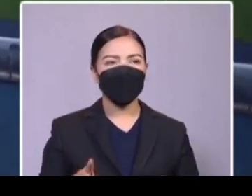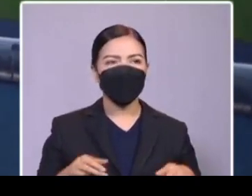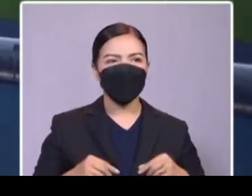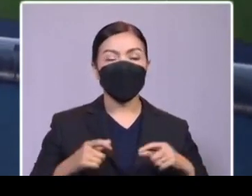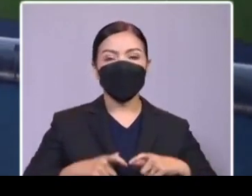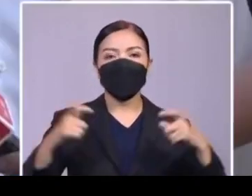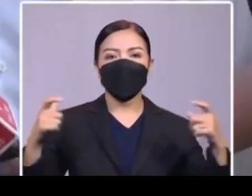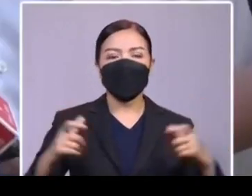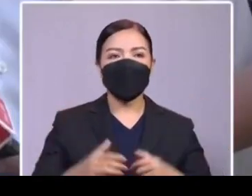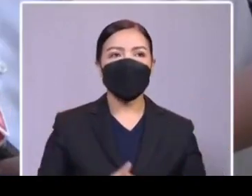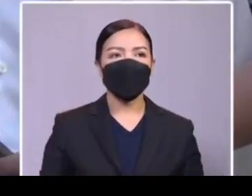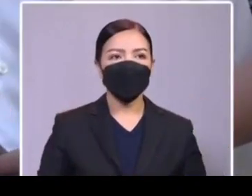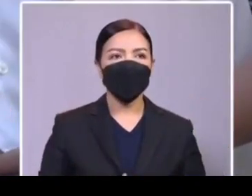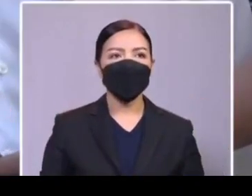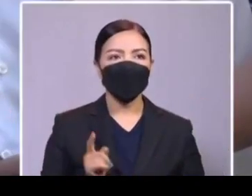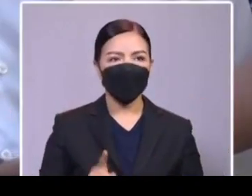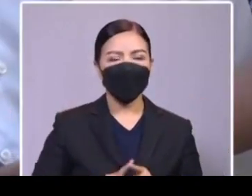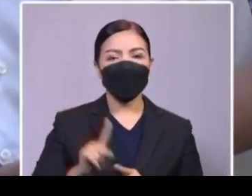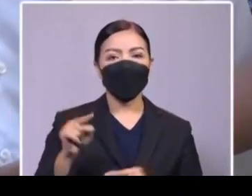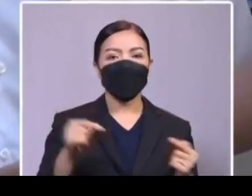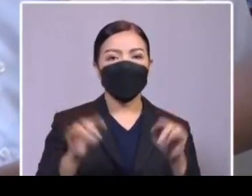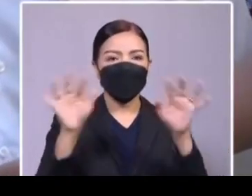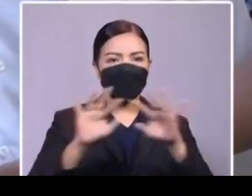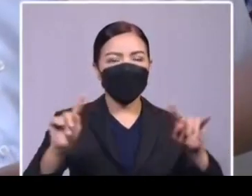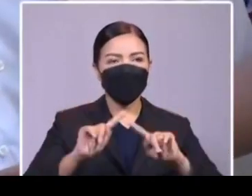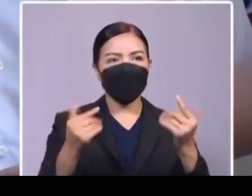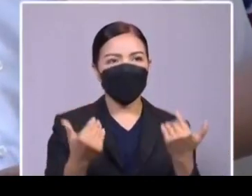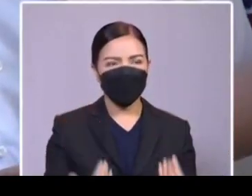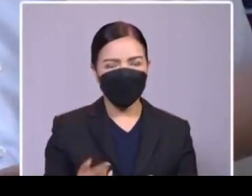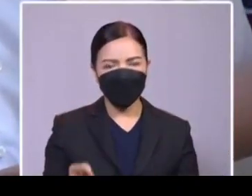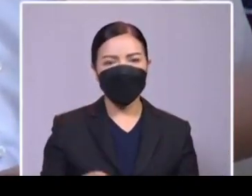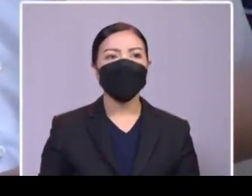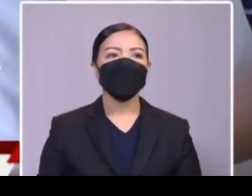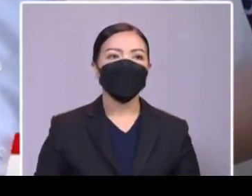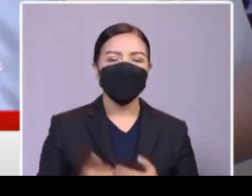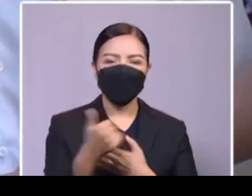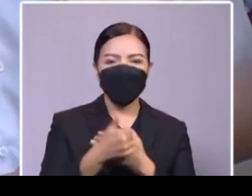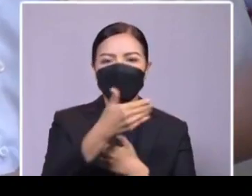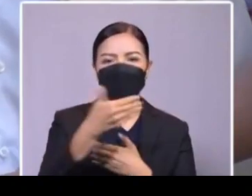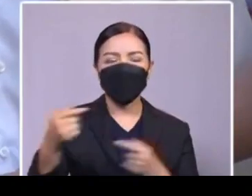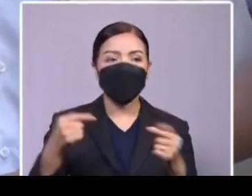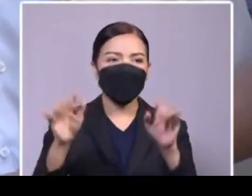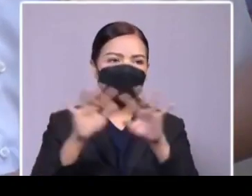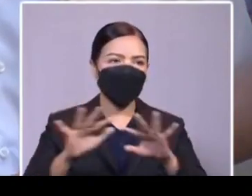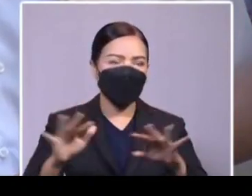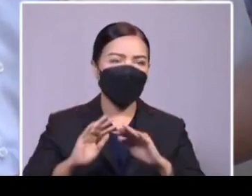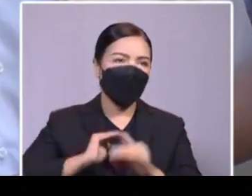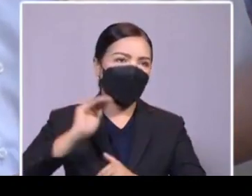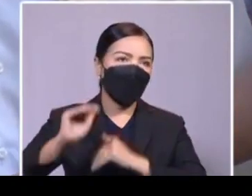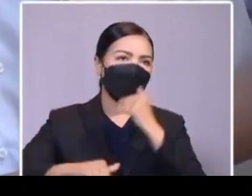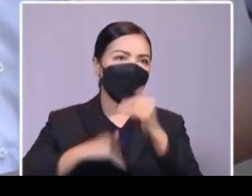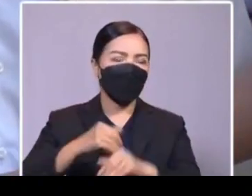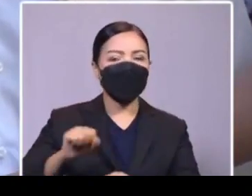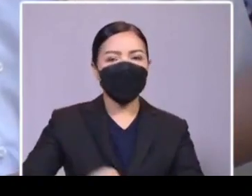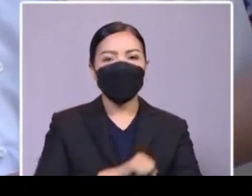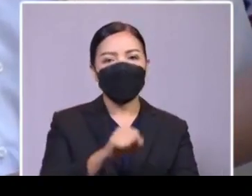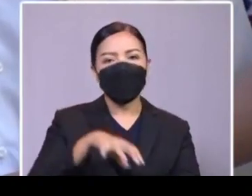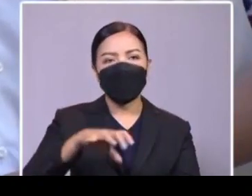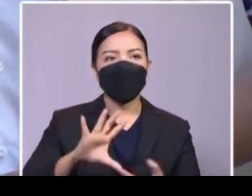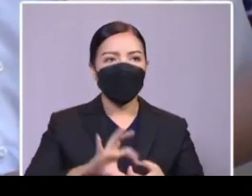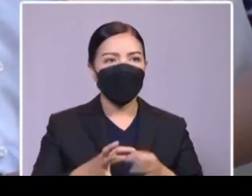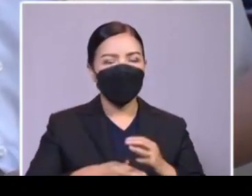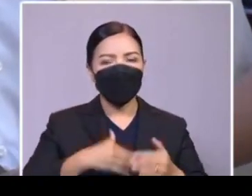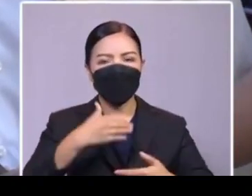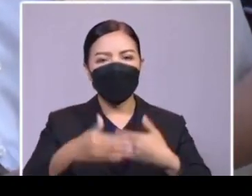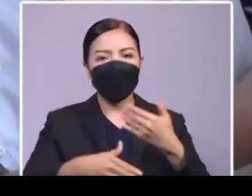ยยิ่งใหญ่นะครับเราเคยเป็นที่หนึ่งในอาเซียนแต่ปัจจุบันต้องยอมรับว่าหลายประเทศในอาเซียนเนี่ยได้พัฒนาสนามกีฬาไปก้าวหน้